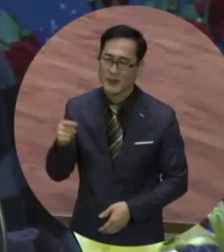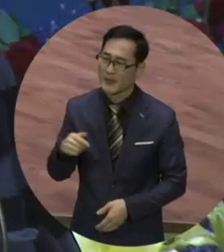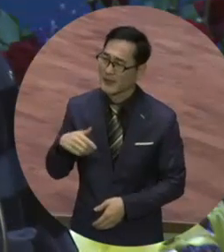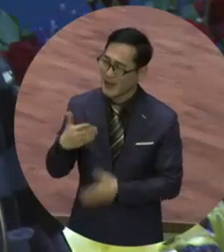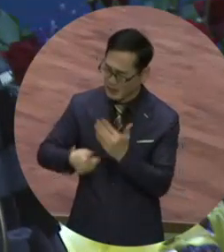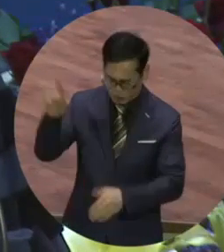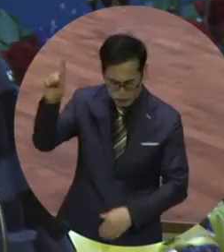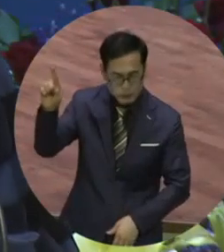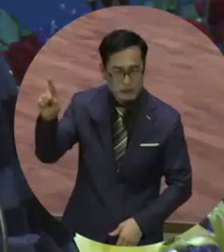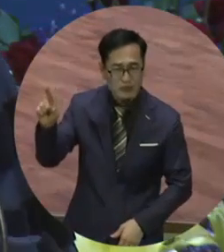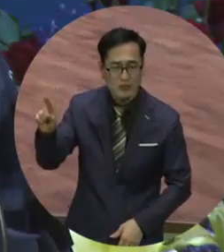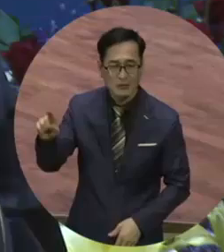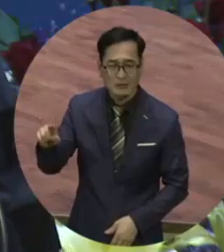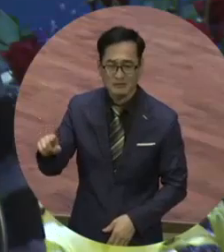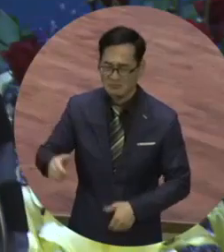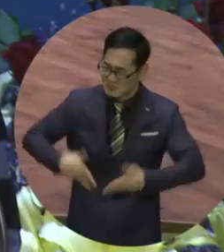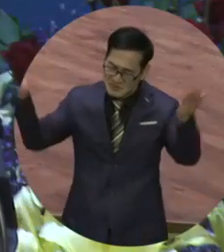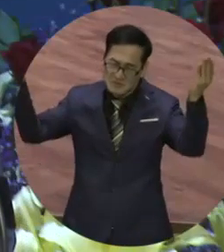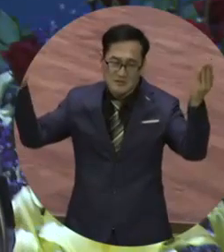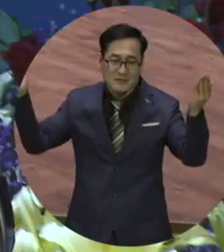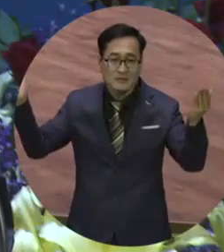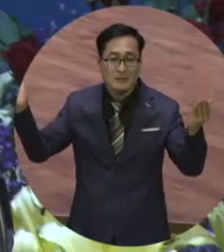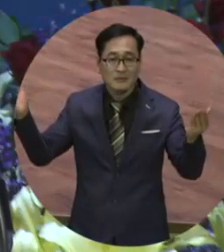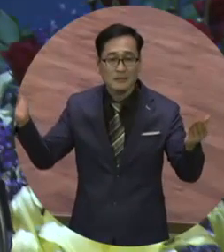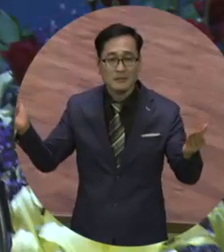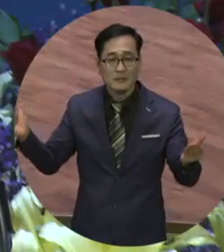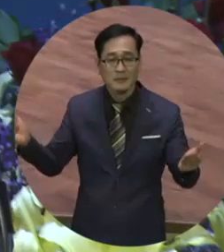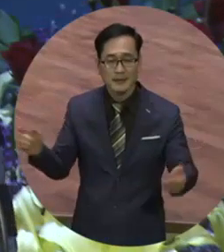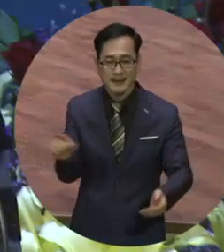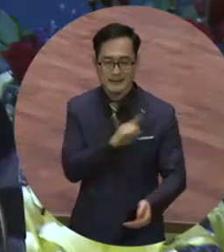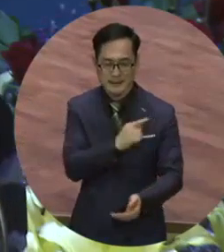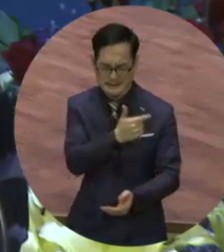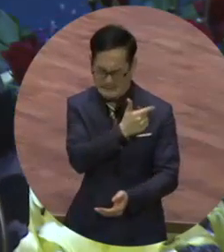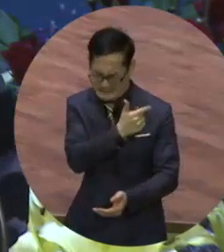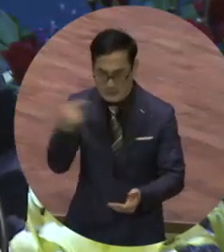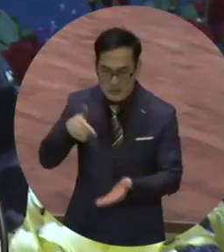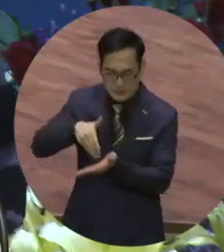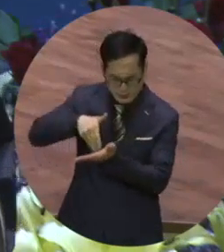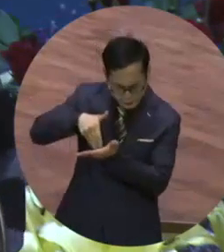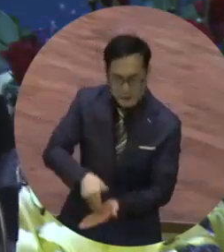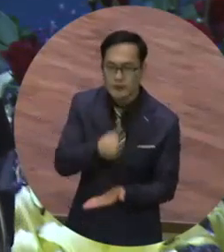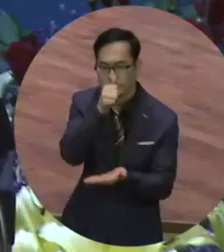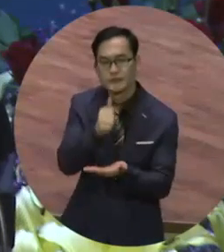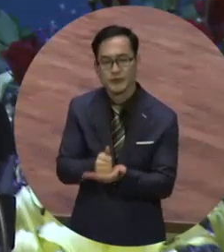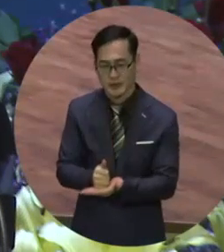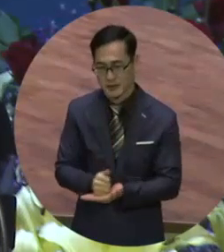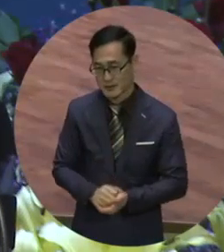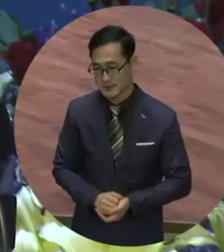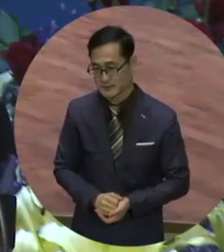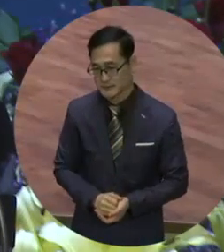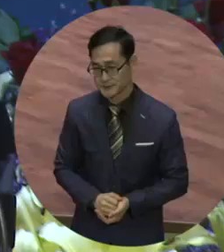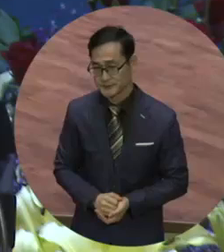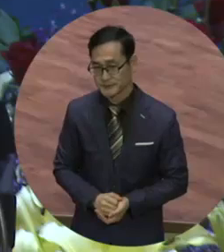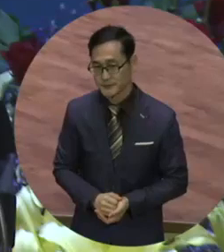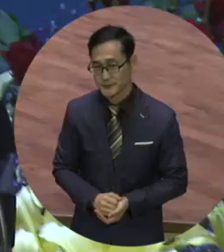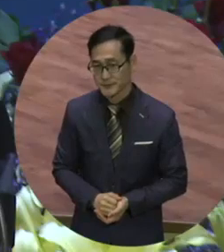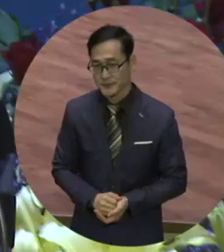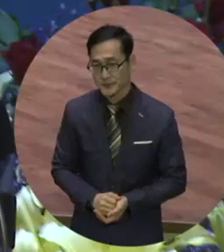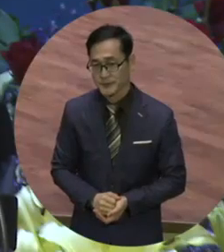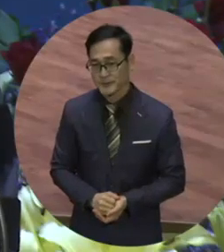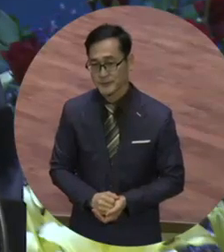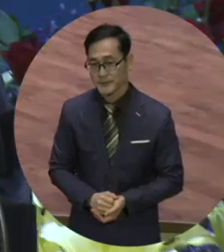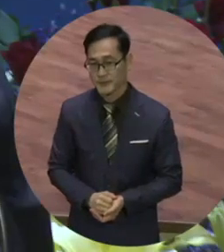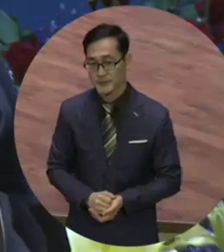하나님을 의지하지 않아. 가장 큰 죄가 하나님 말씀에 불순종하는 죄예요.